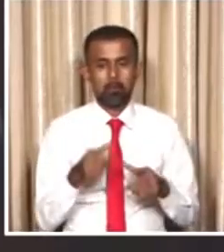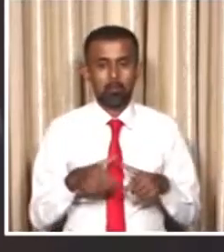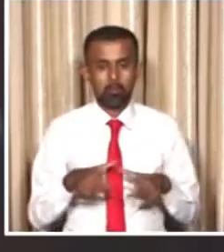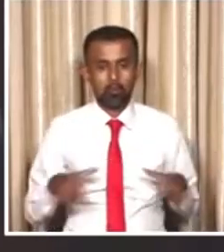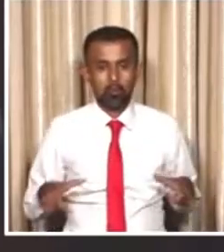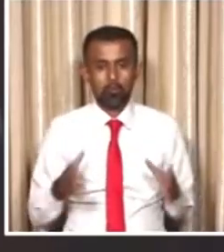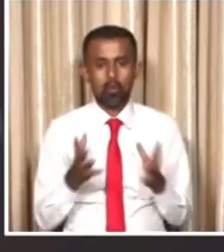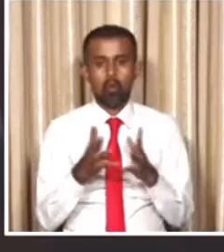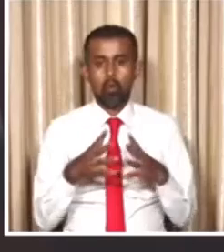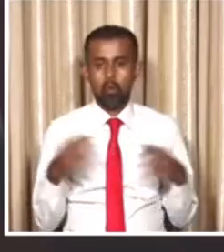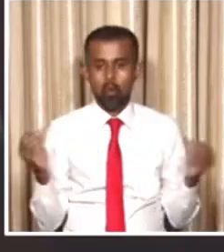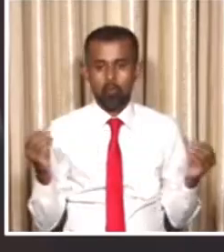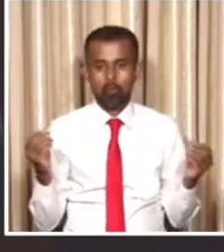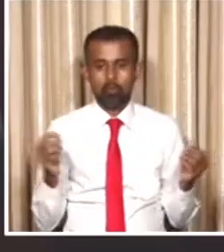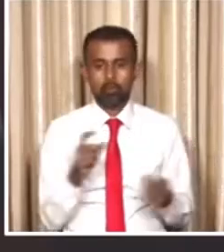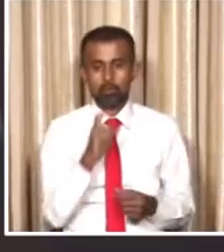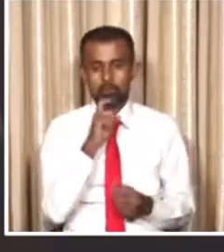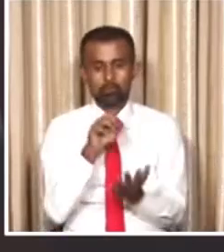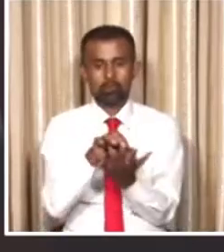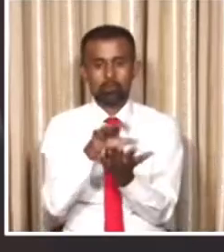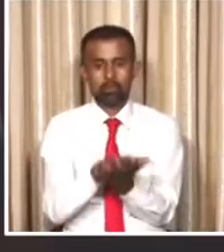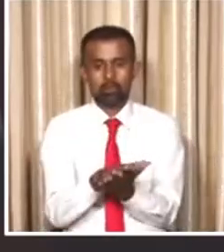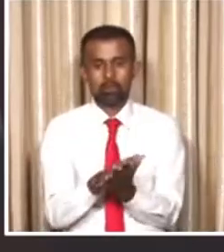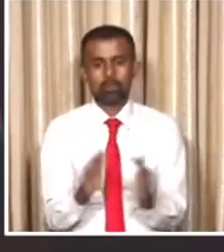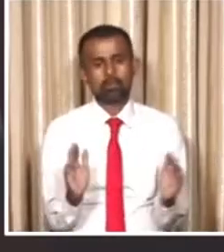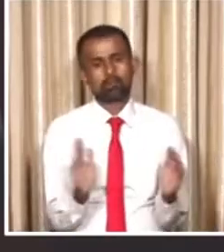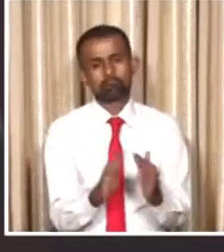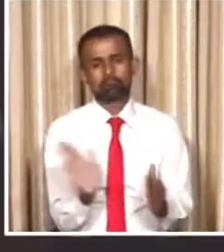අහෝසි කරගෙන අධිකරණ තීන්දුවත් එක්ක ගෙදර යනවා.